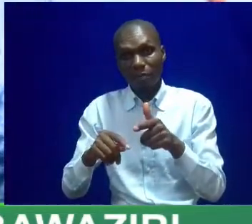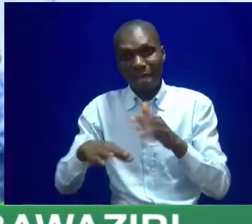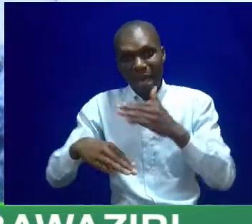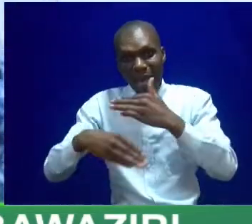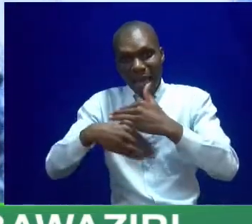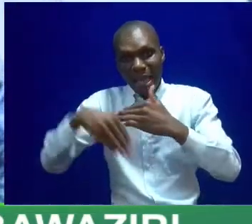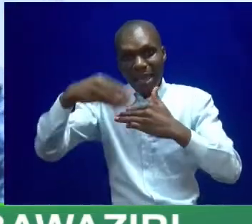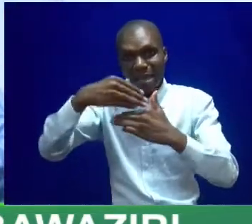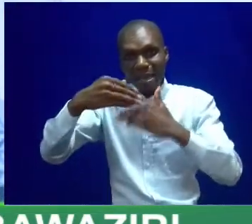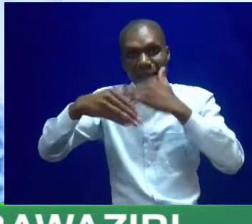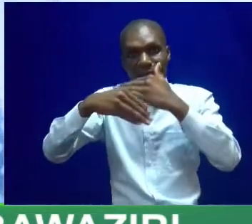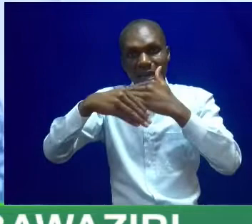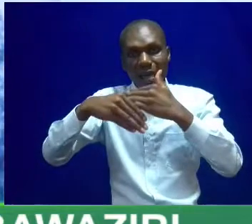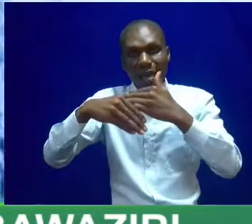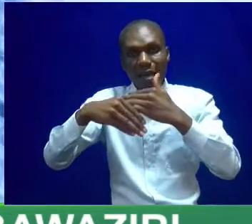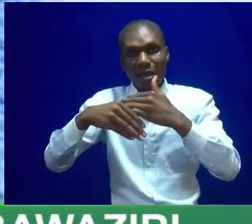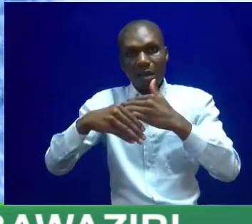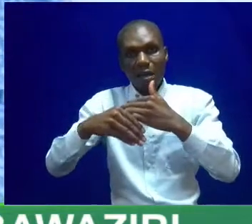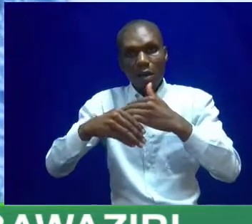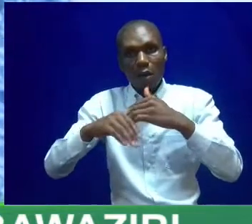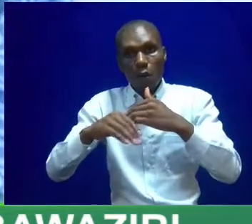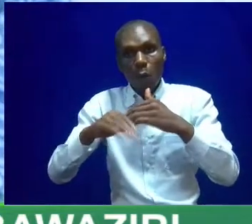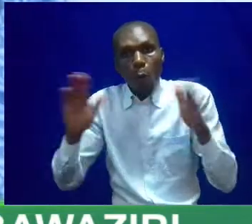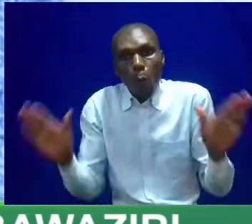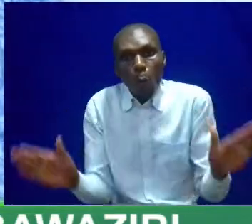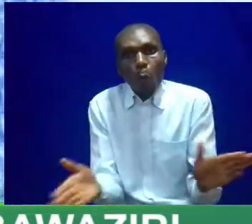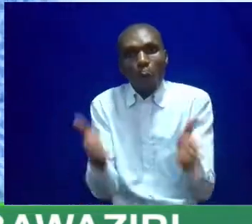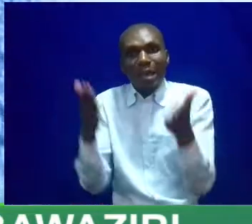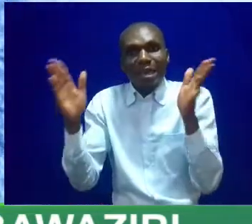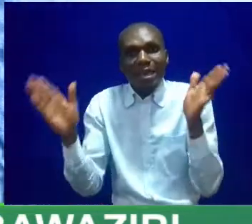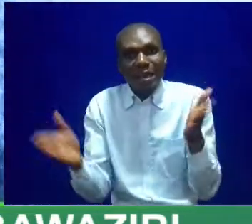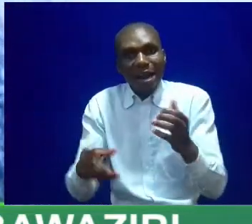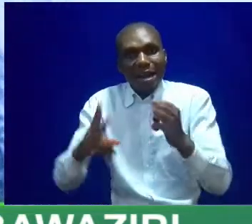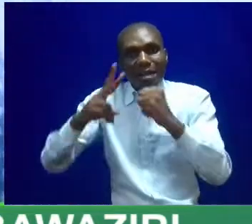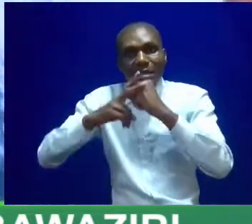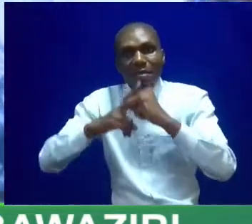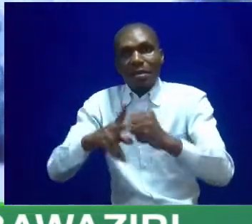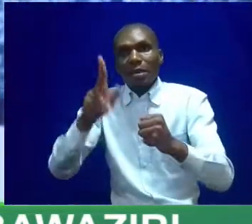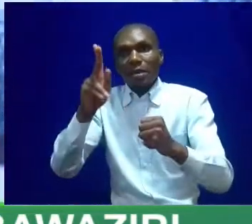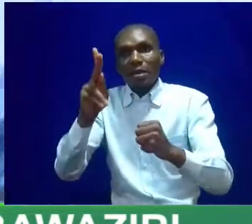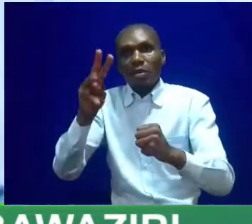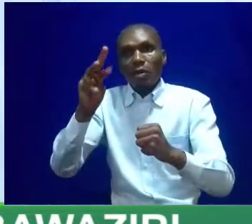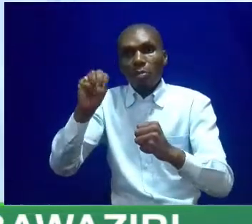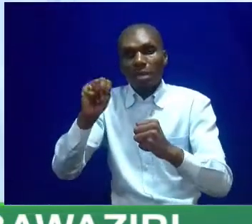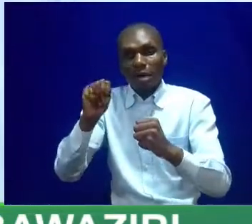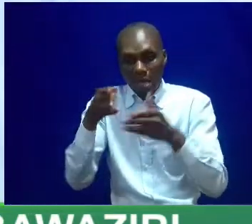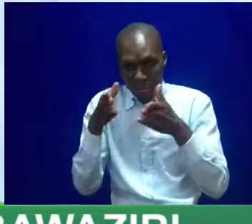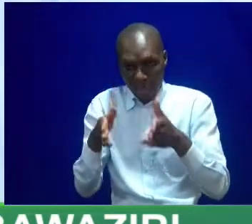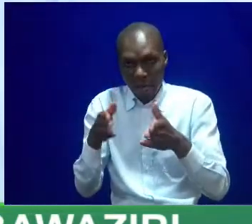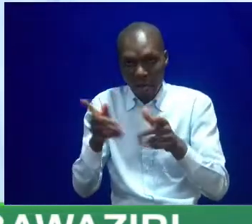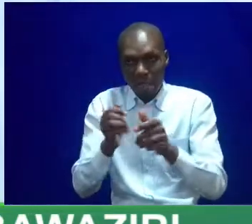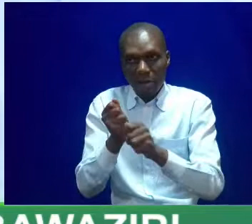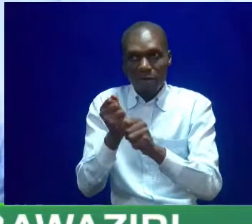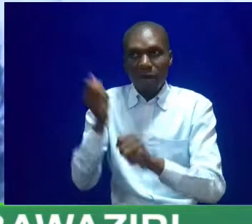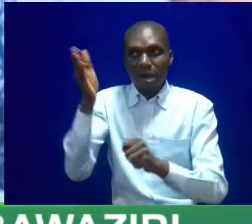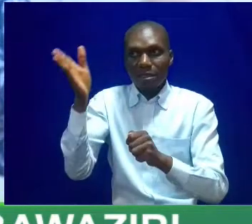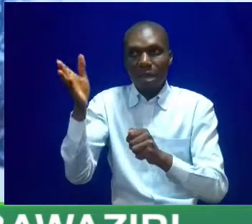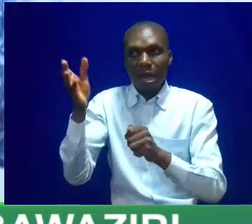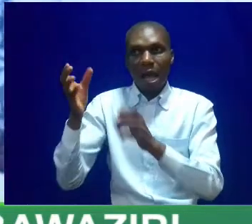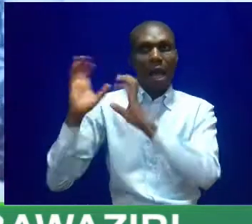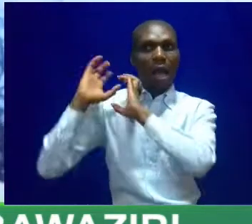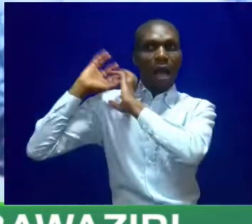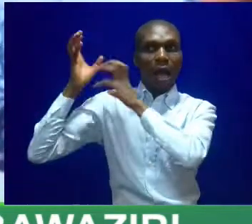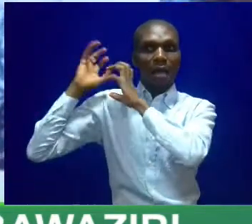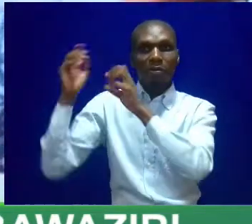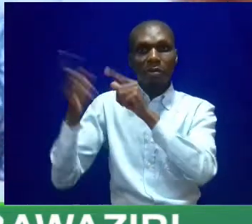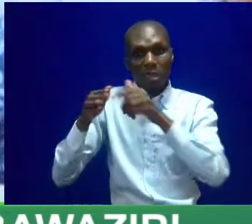inatengenezwa ikiwa na dual carriage ya 7 kilometers kutoka hapa mpaka pale Kilifi. Katika barabara